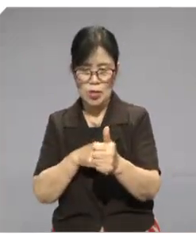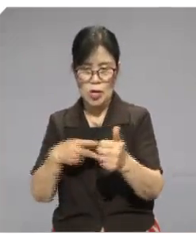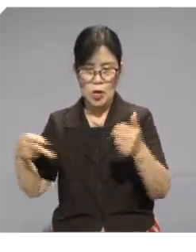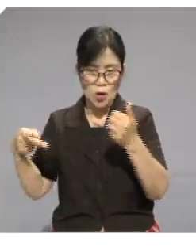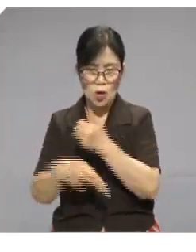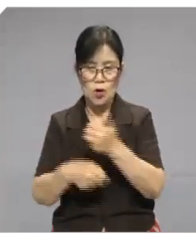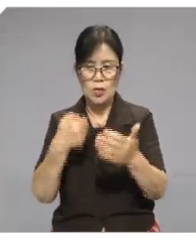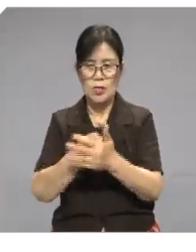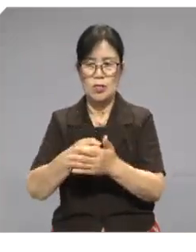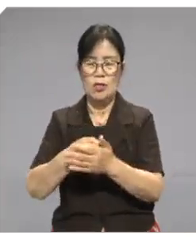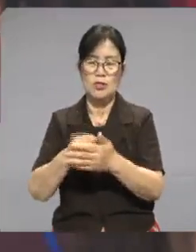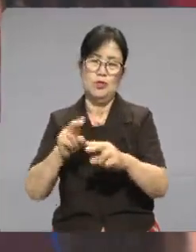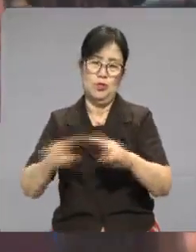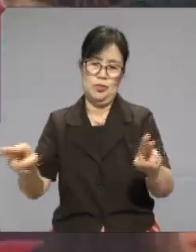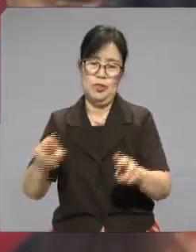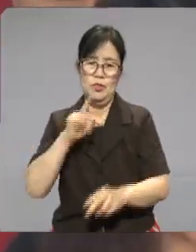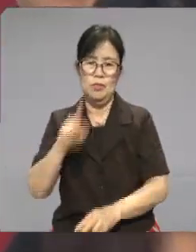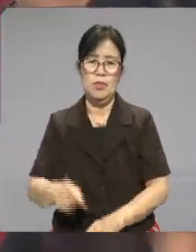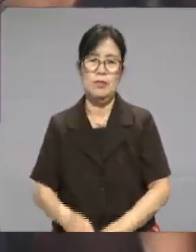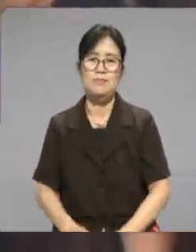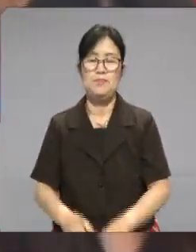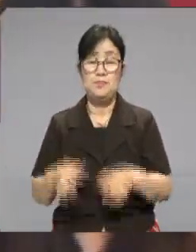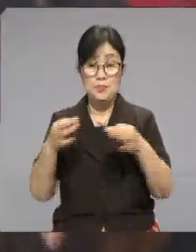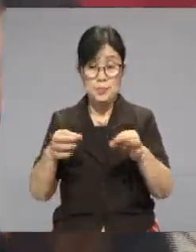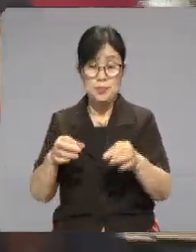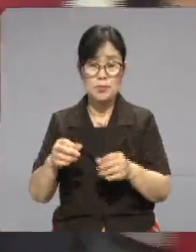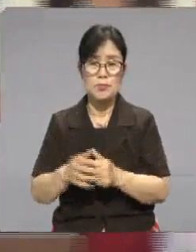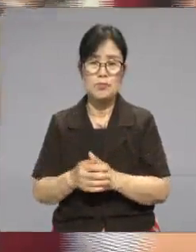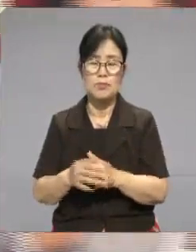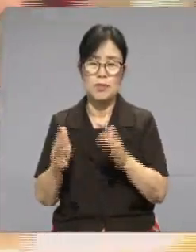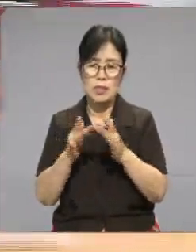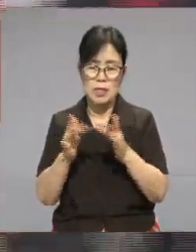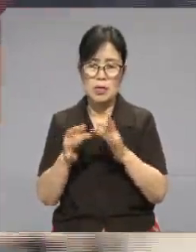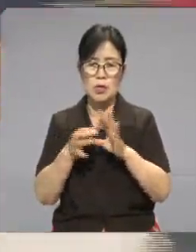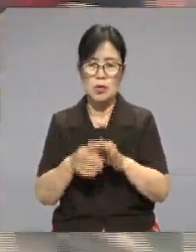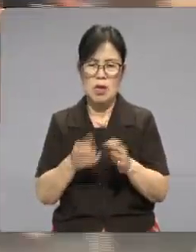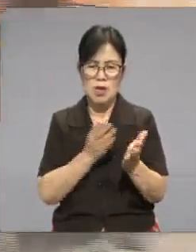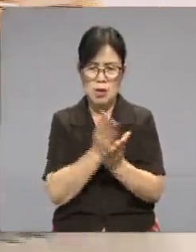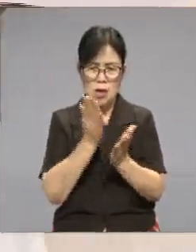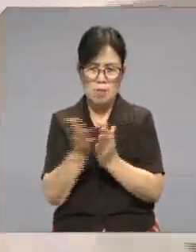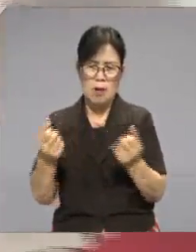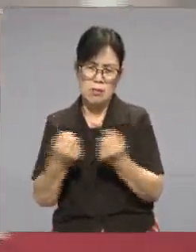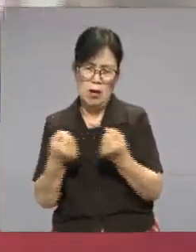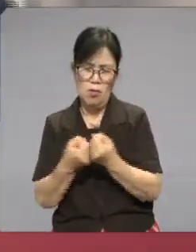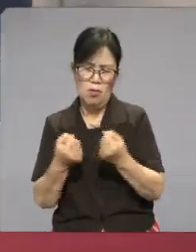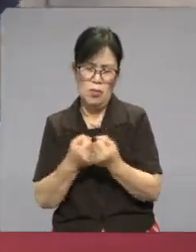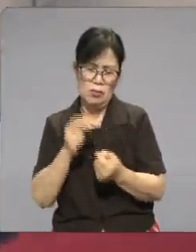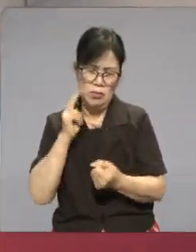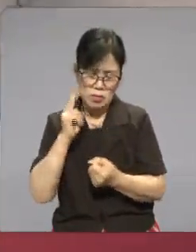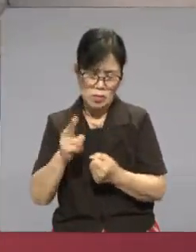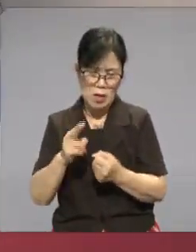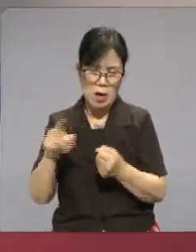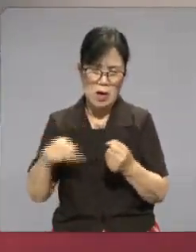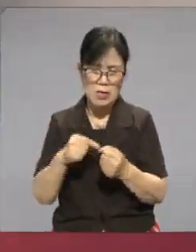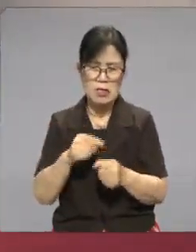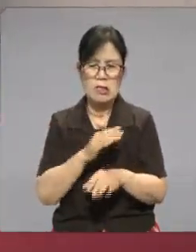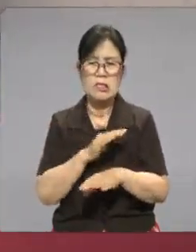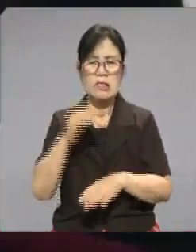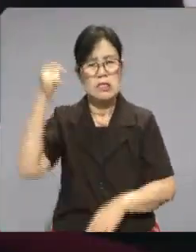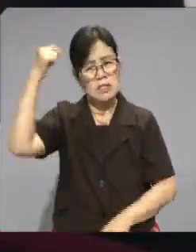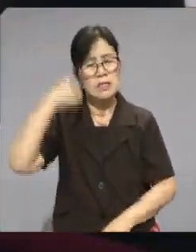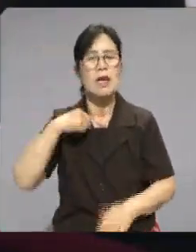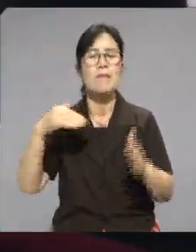했다고 밝혔습니다. 김 후보는 SNS를 통해 당내 계파 싸움이 이 정도로 처절하게 벌어지고 있는지를 제대로